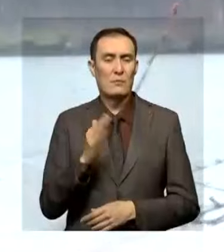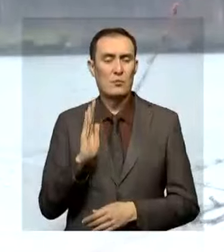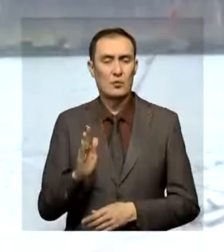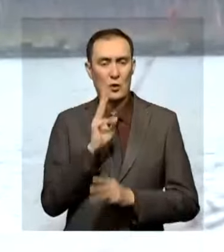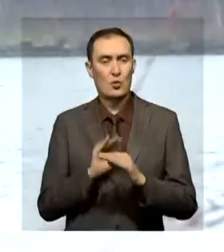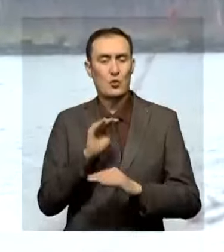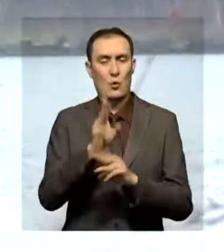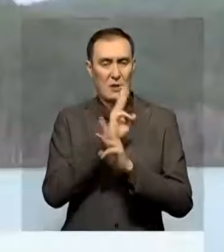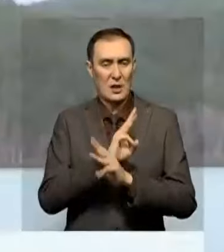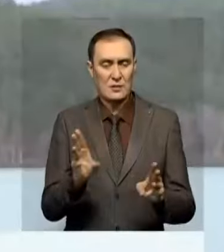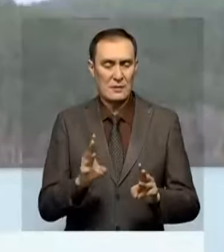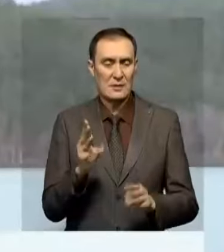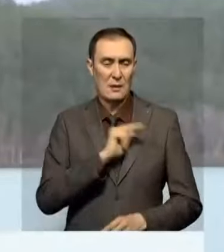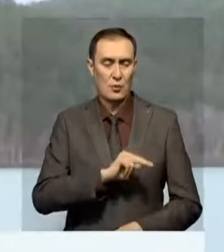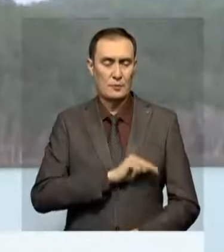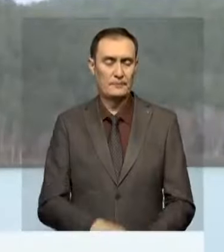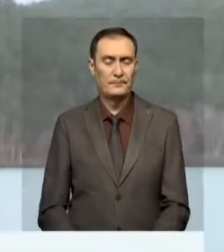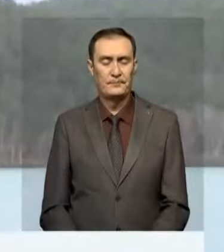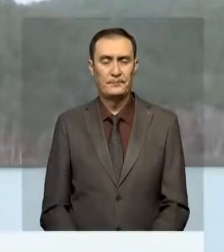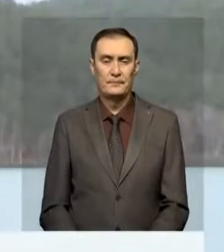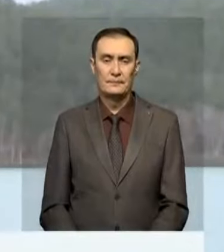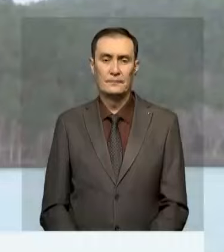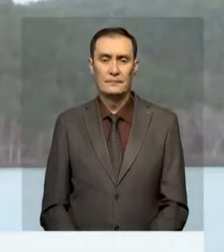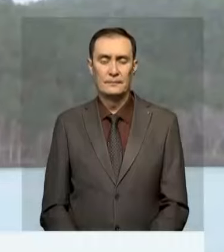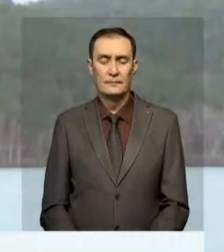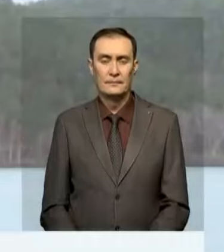будут доплачивать за риски.